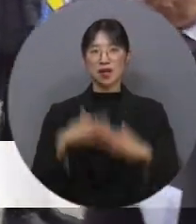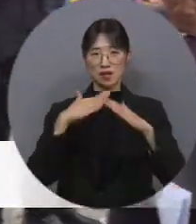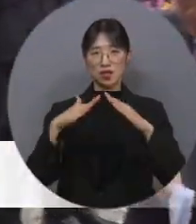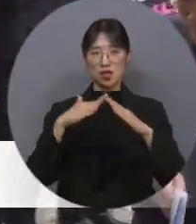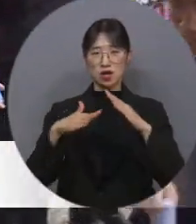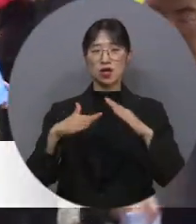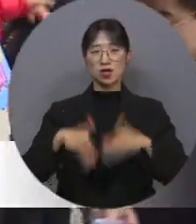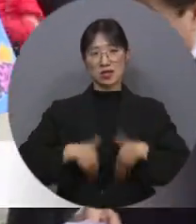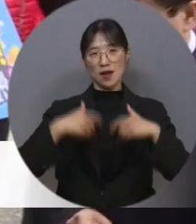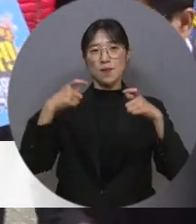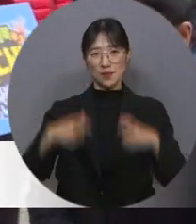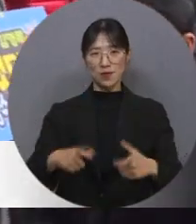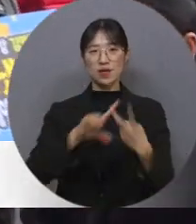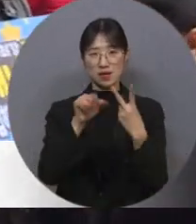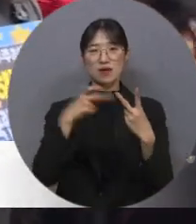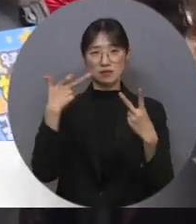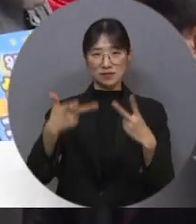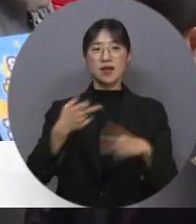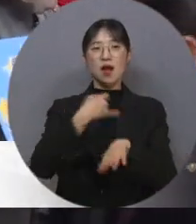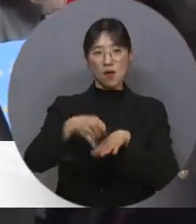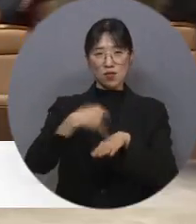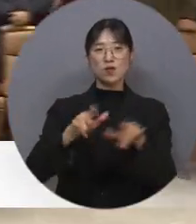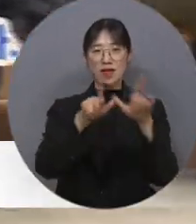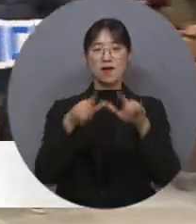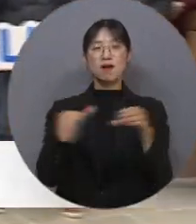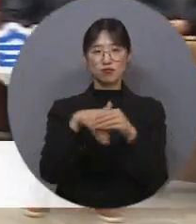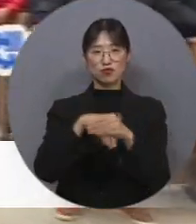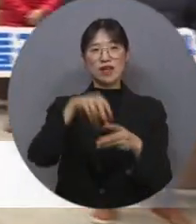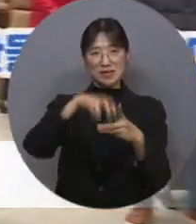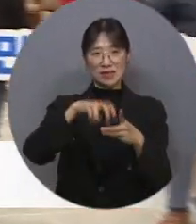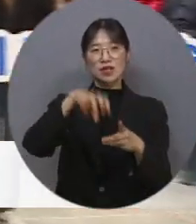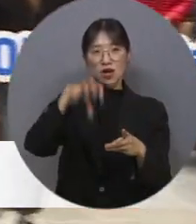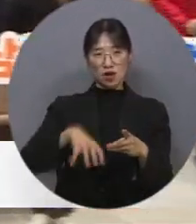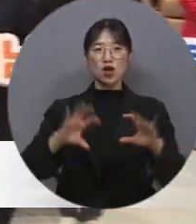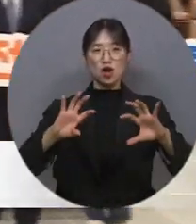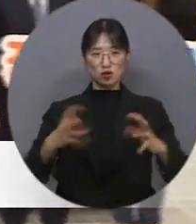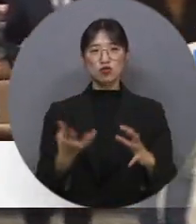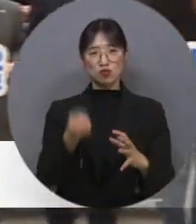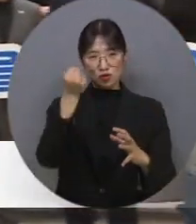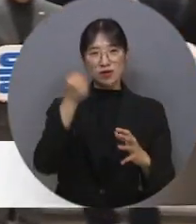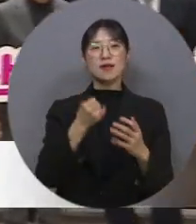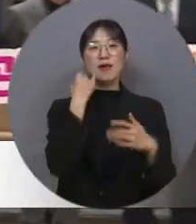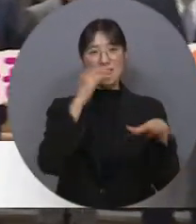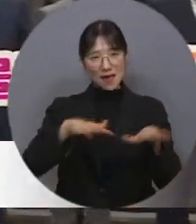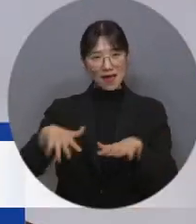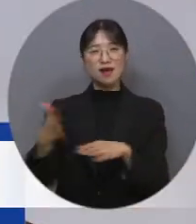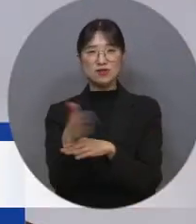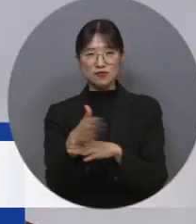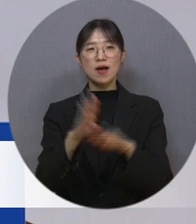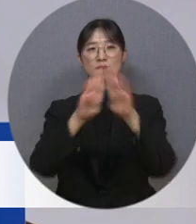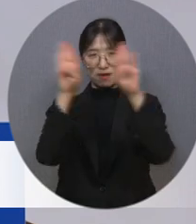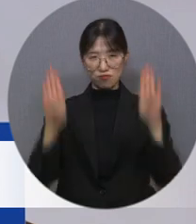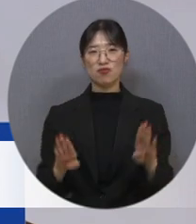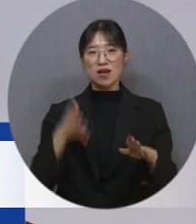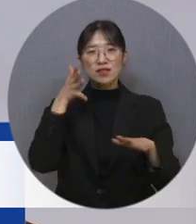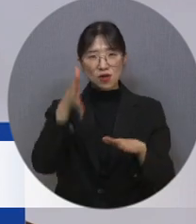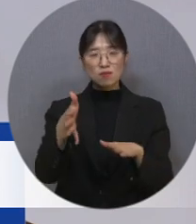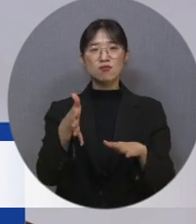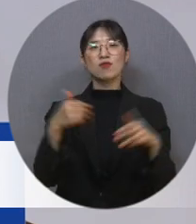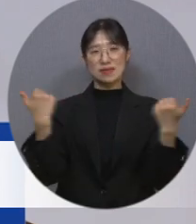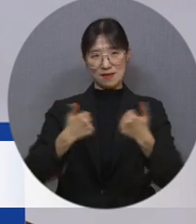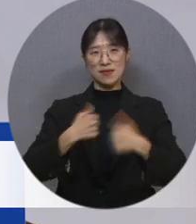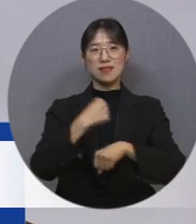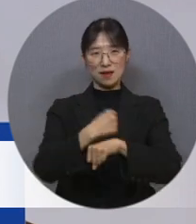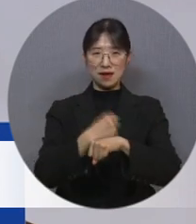전남도는 지난 17일 완도생활문화센터에서 국립해양수산박물관 전문가 세미나를 열어 국립해양수산박물관